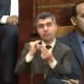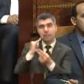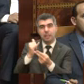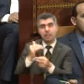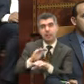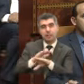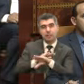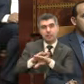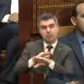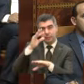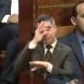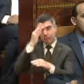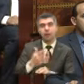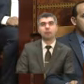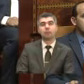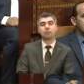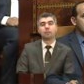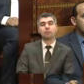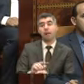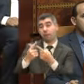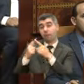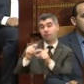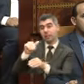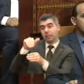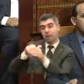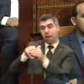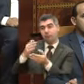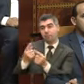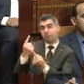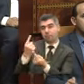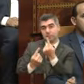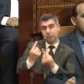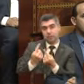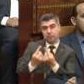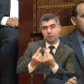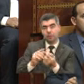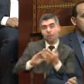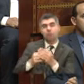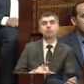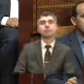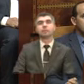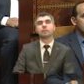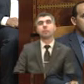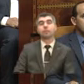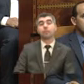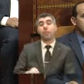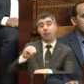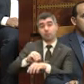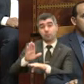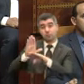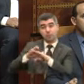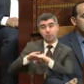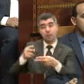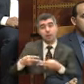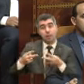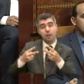السياسية في المؤسسات المنتخبة وفي المؤسسات الحكامة كذلك، وندعو إلى إطلاق